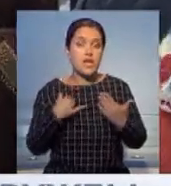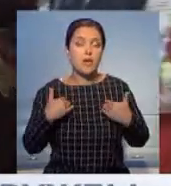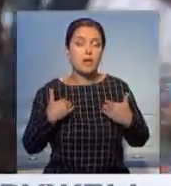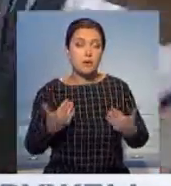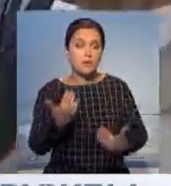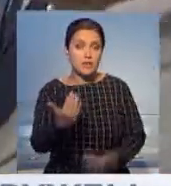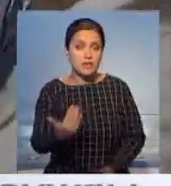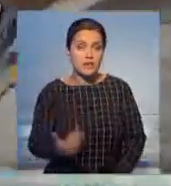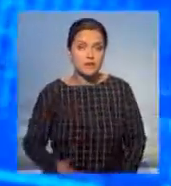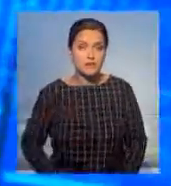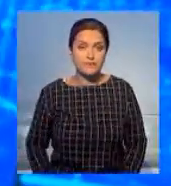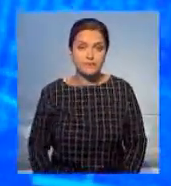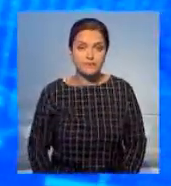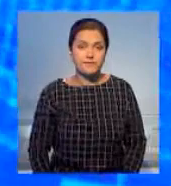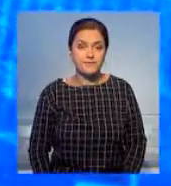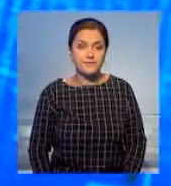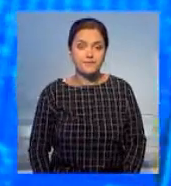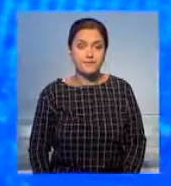поздравляю.